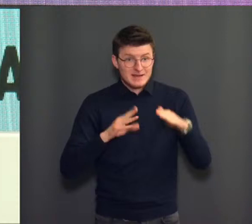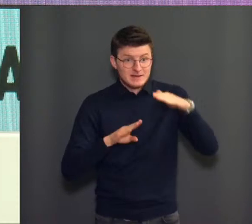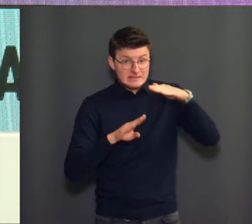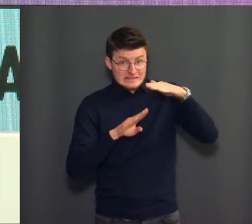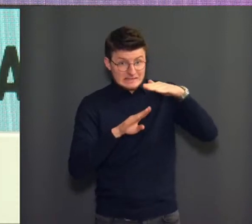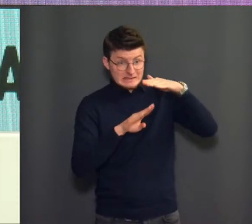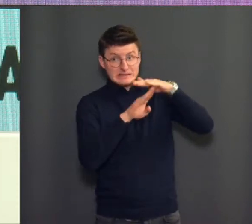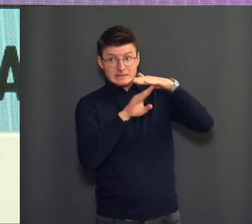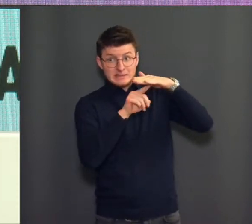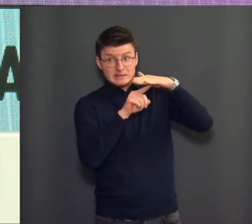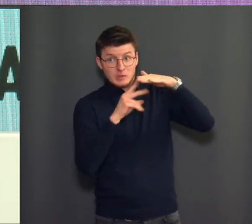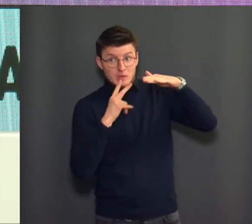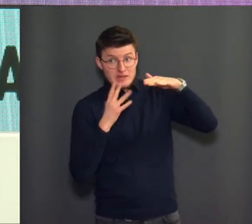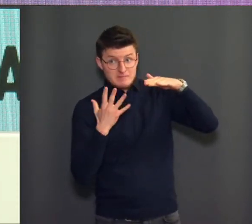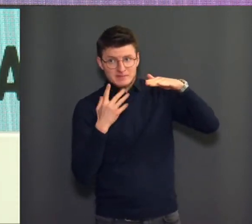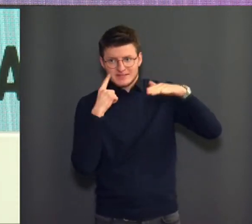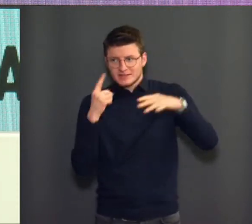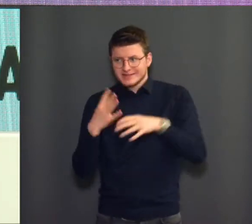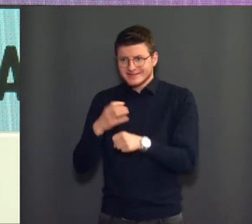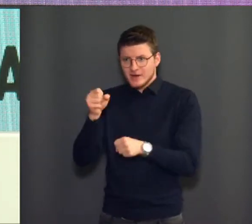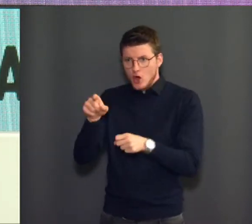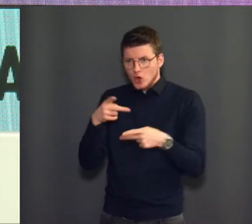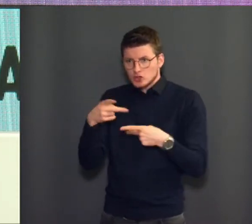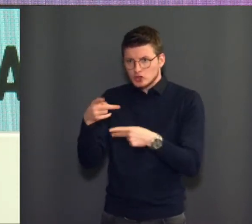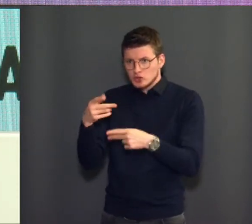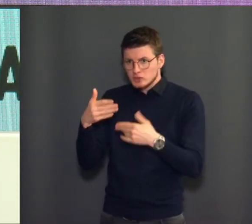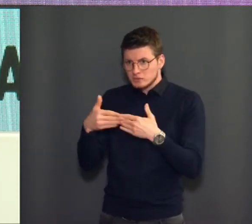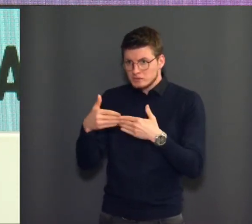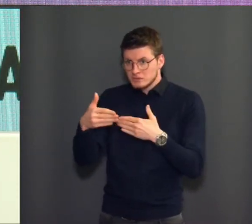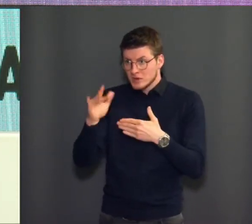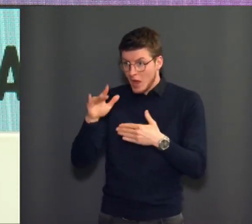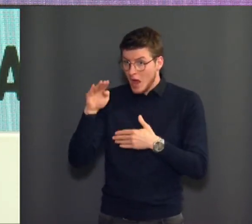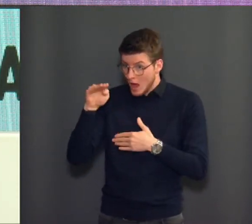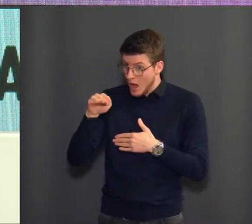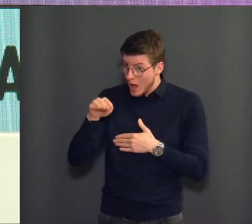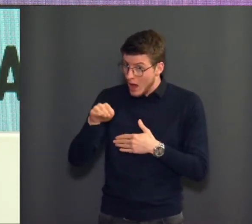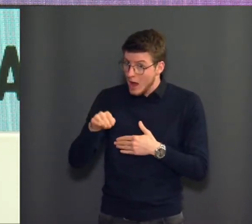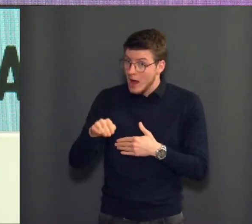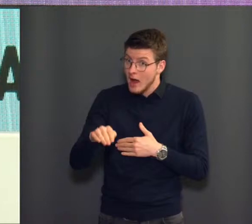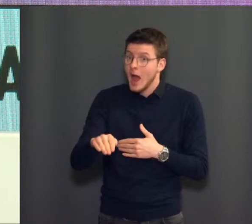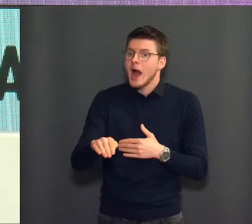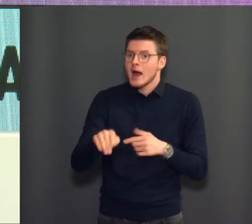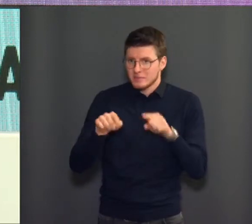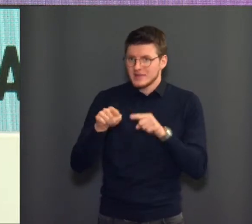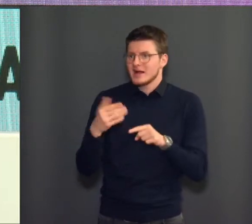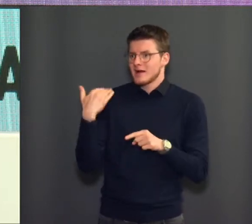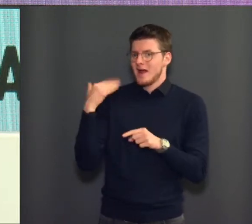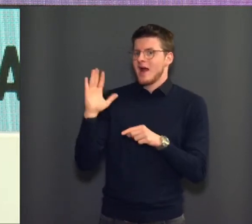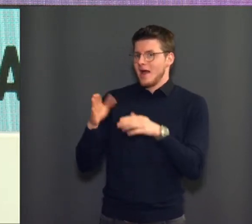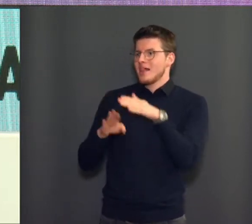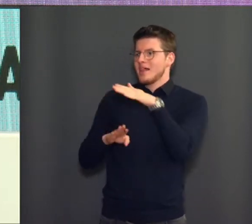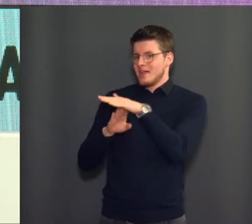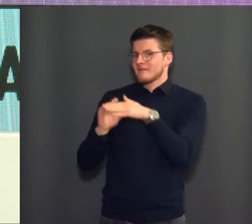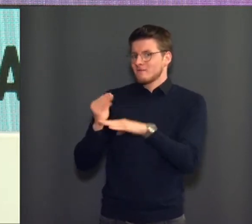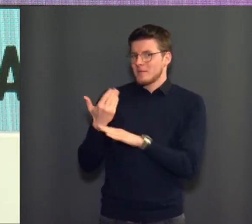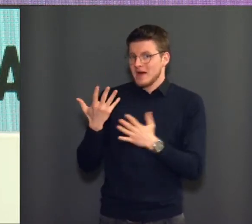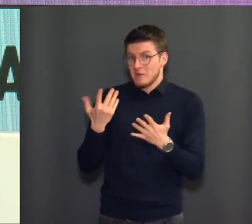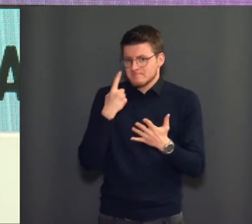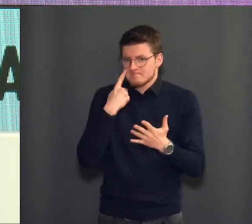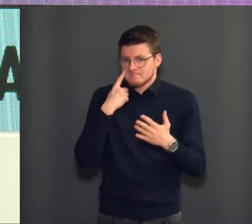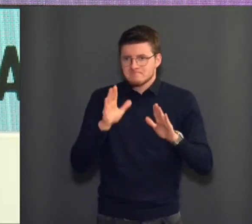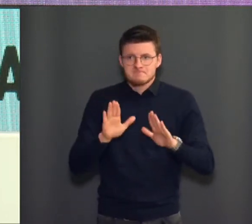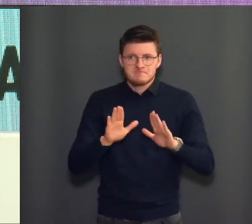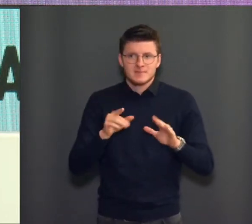ziekenhuisopnames gaan dalen in de komende dagen en weken. We weten dat de bezetting op intensieve zorgen